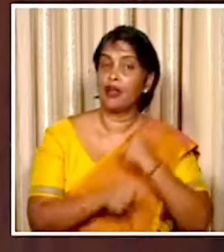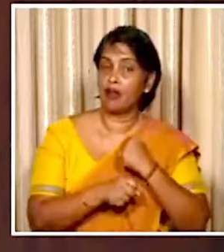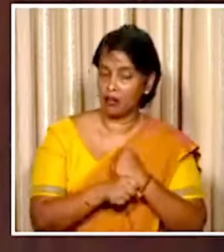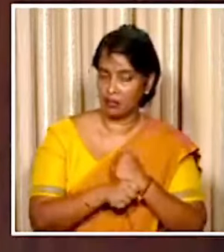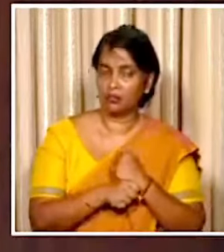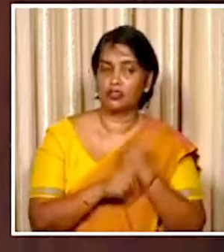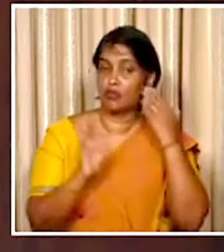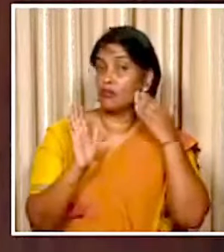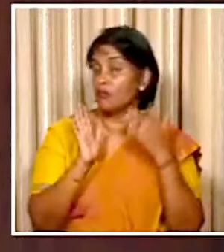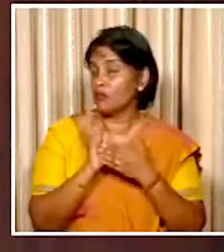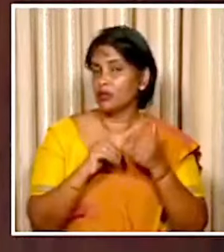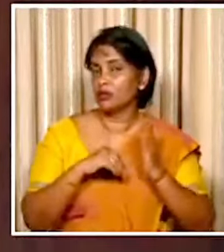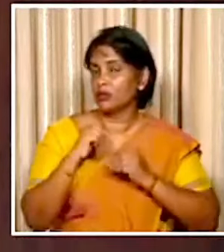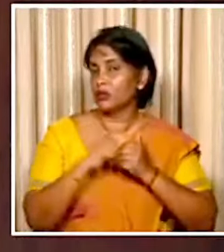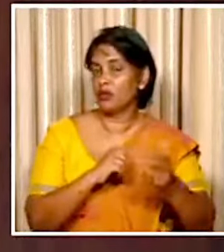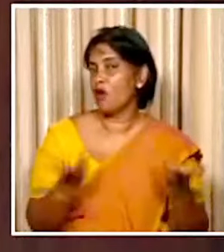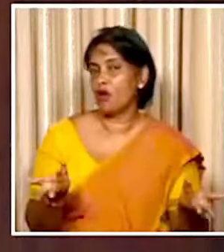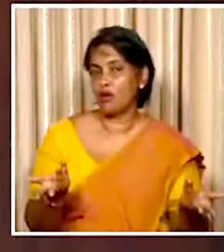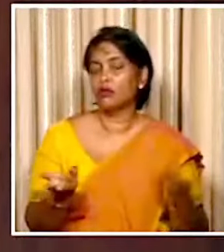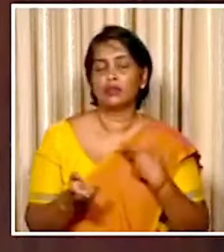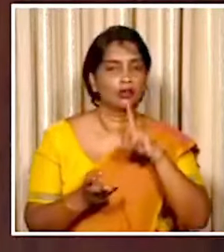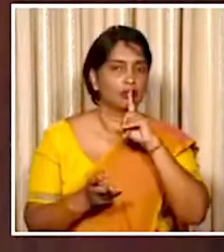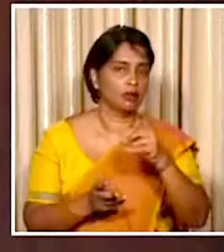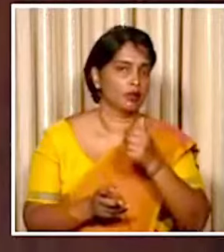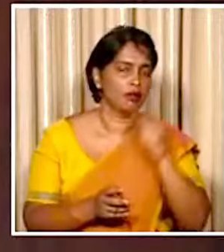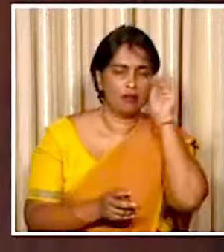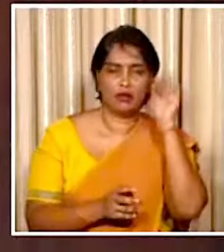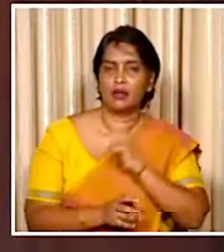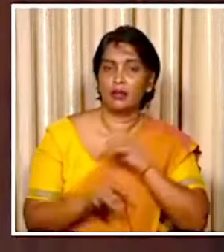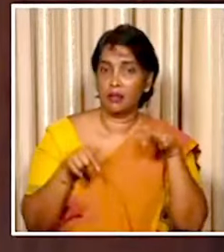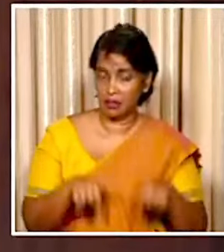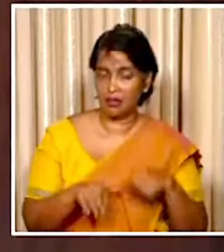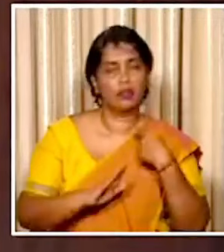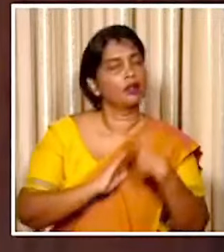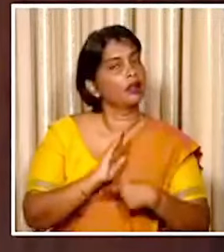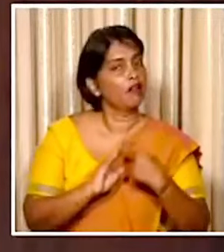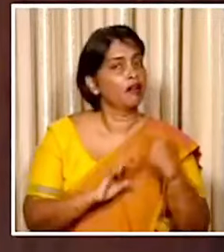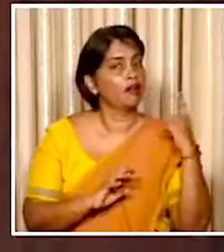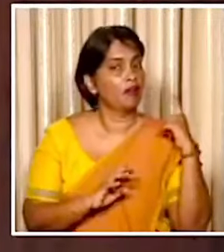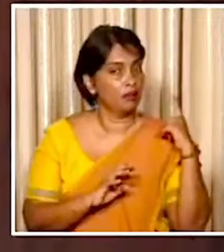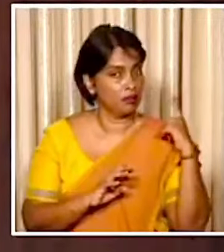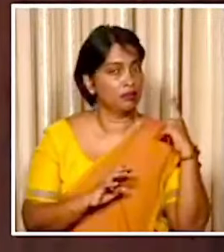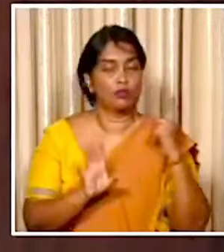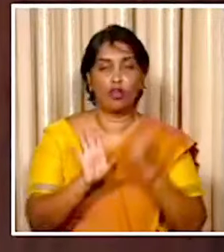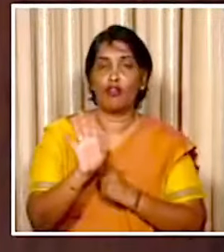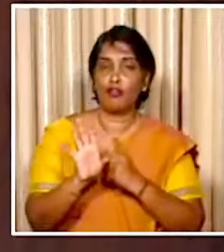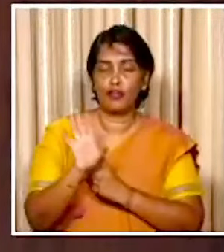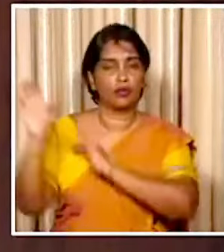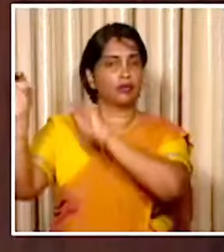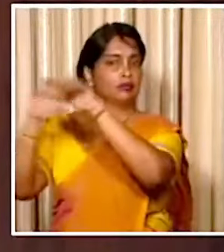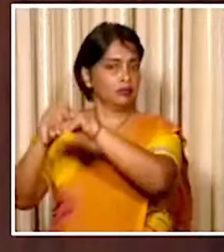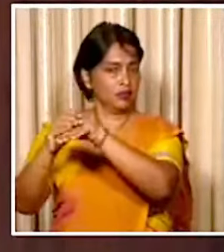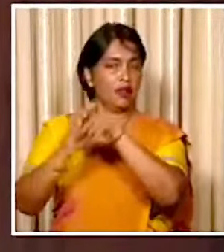ආණ්ඩුව මේ සම්බන්ධව ගන්න පියවර මොකද්ද කියලා මම අහන්න කැමතියි මොකද හේතුව අද වෙනකොට ලංකාවේ හමුදාව යුක්‍රේනයටත් බැඳිලා